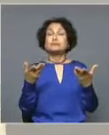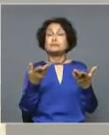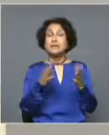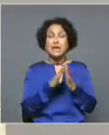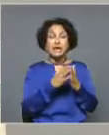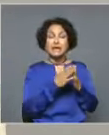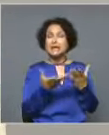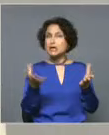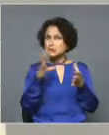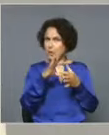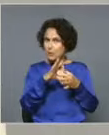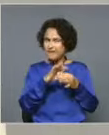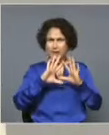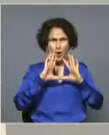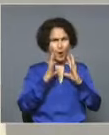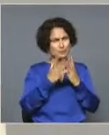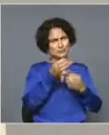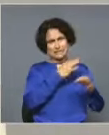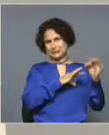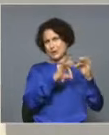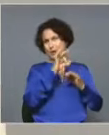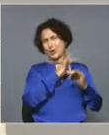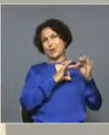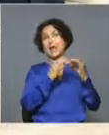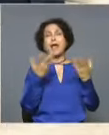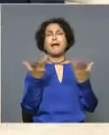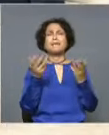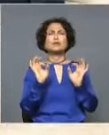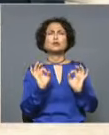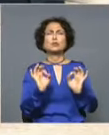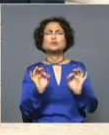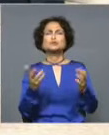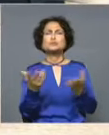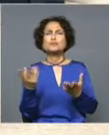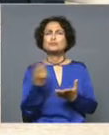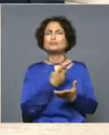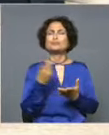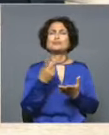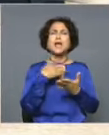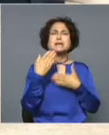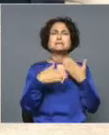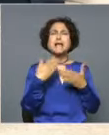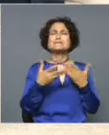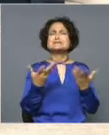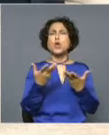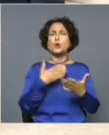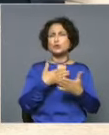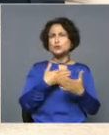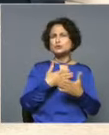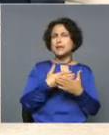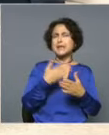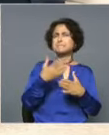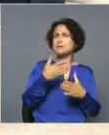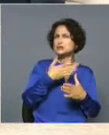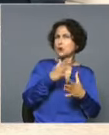произведенията сглобяват обща история, струва ми се. И двете разказват за отношенията между хората и книгите,